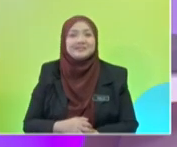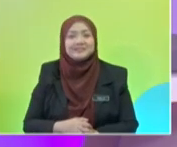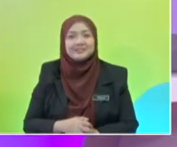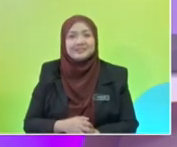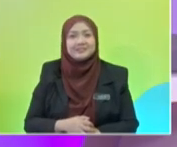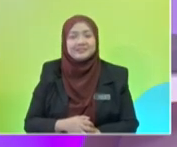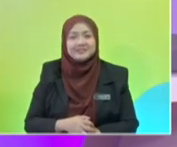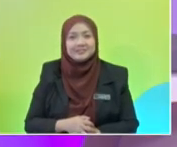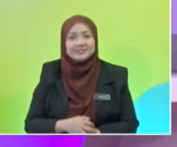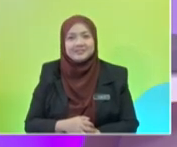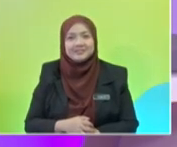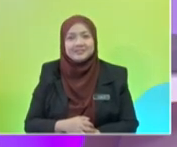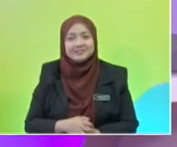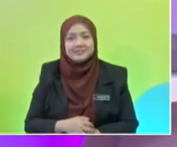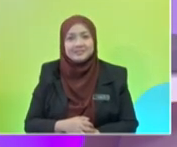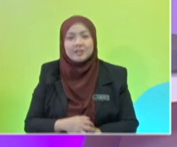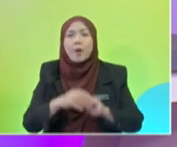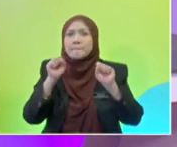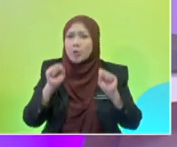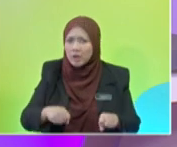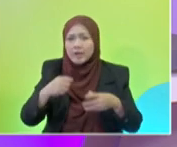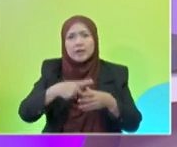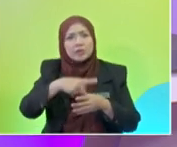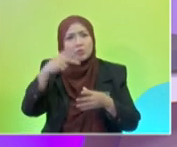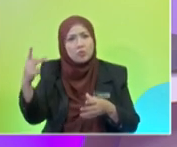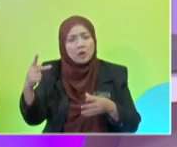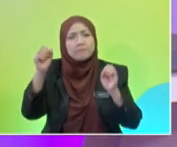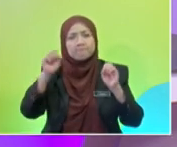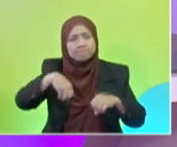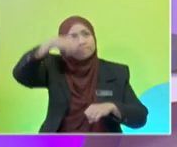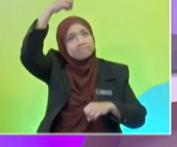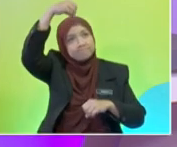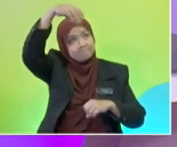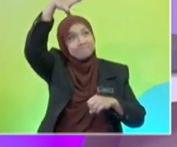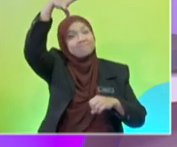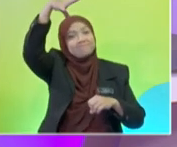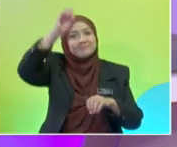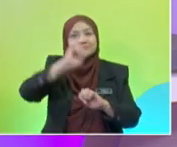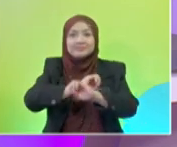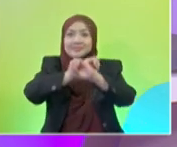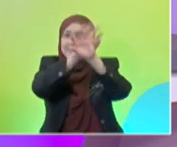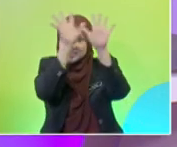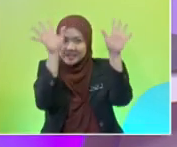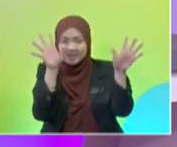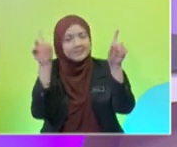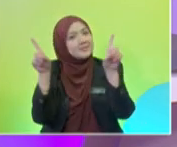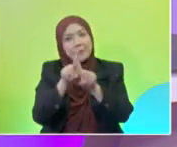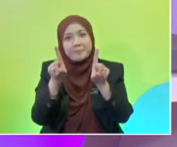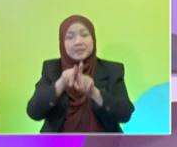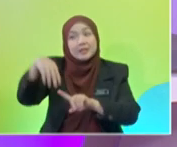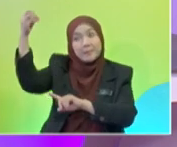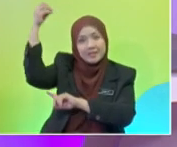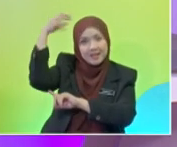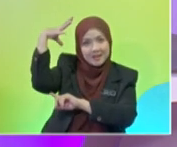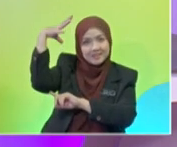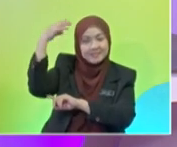bentol yang juga boleh mengeluarkan cahaya ya jadikan perkataan